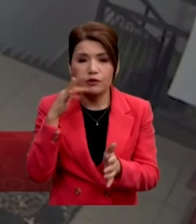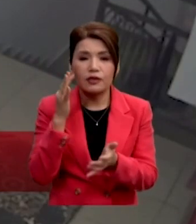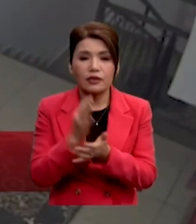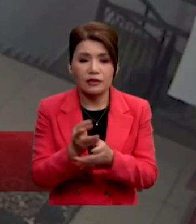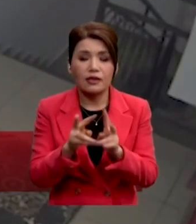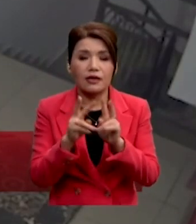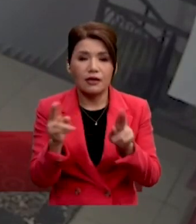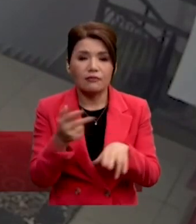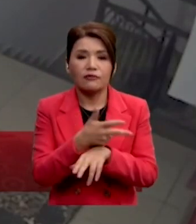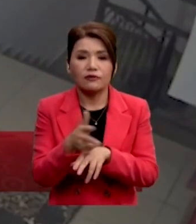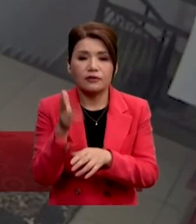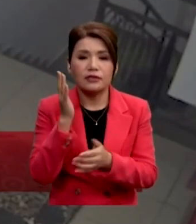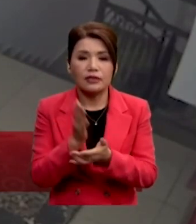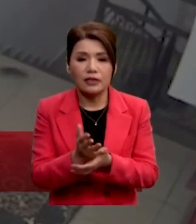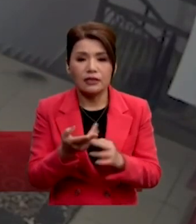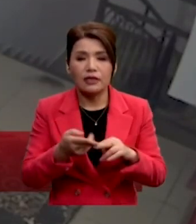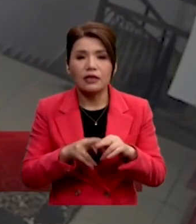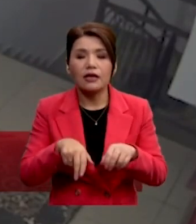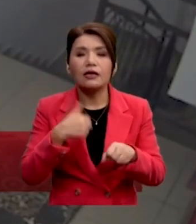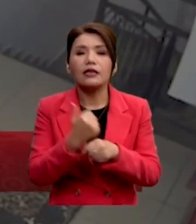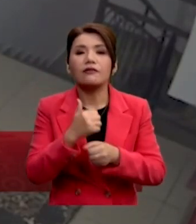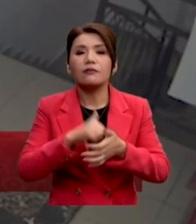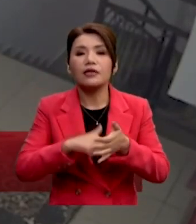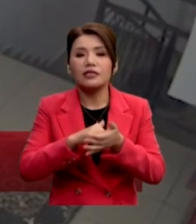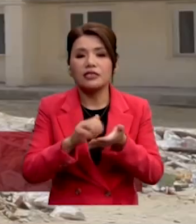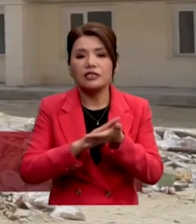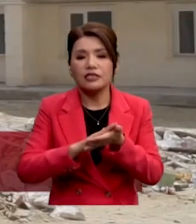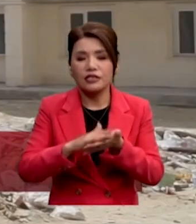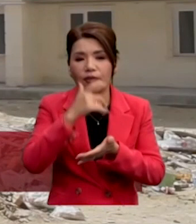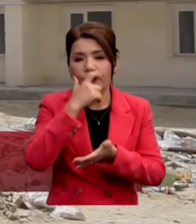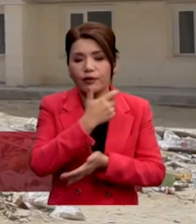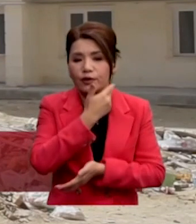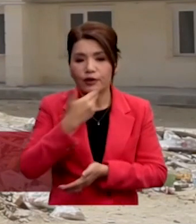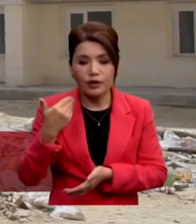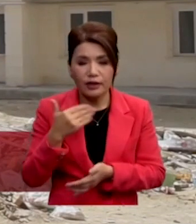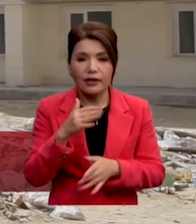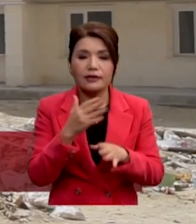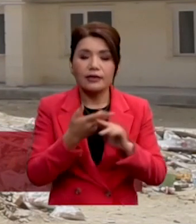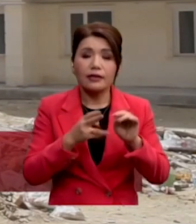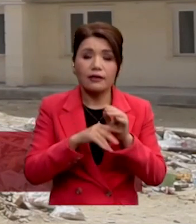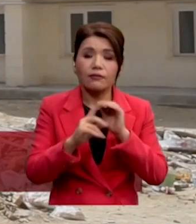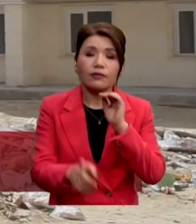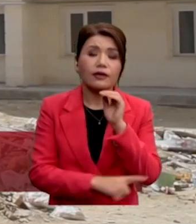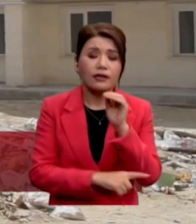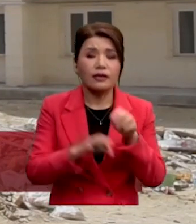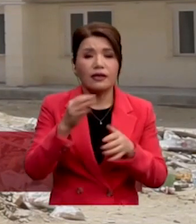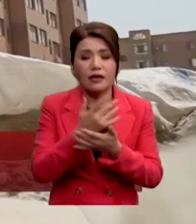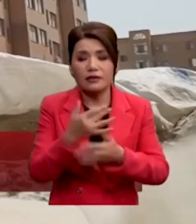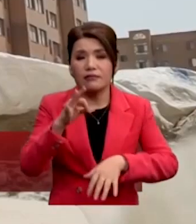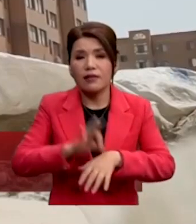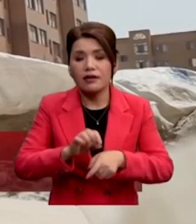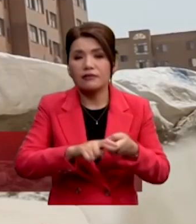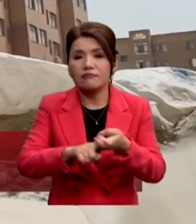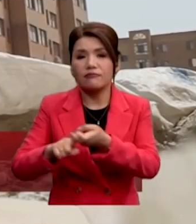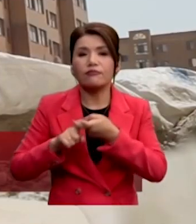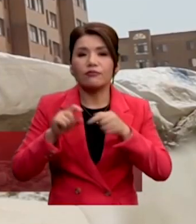бейнеде анық көрініп тұр. Ал мұның басты себебі тазалықтың болмауы. Санитар эпидемиологтар мұның арты түрлі ауруға апару мүмкін